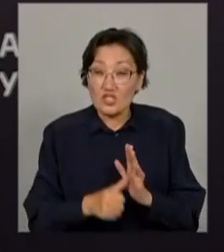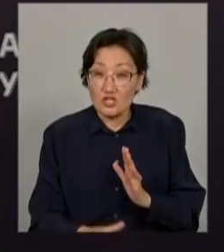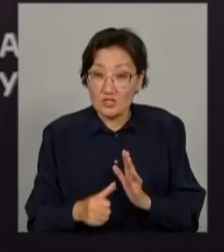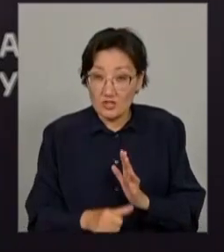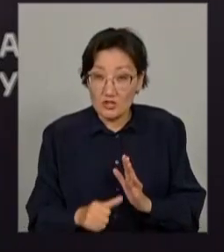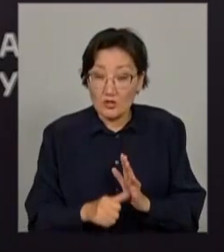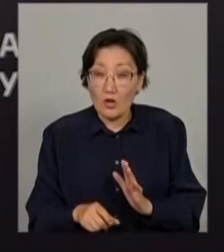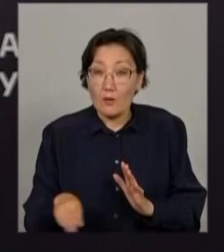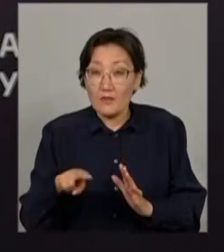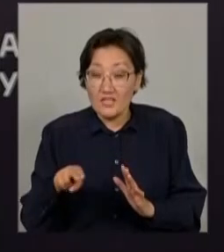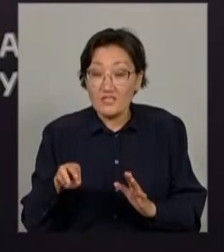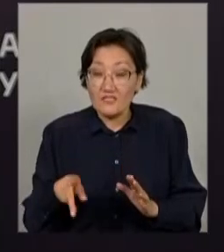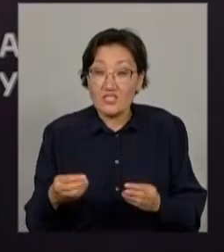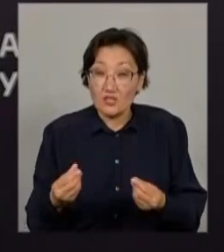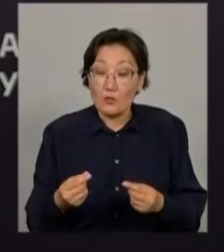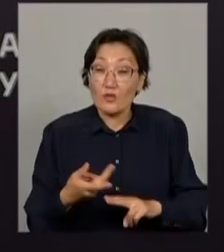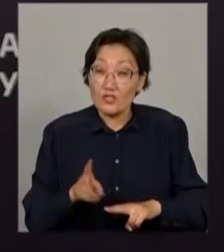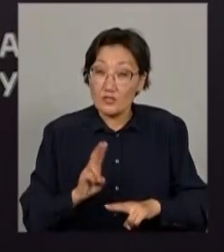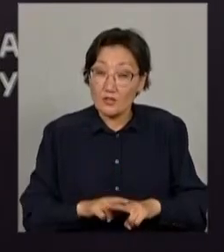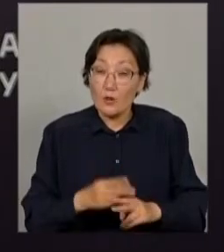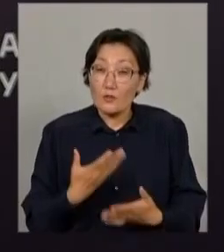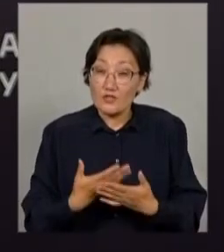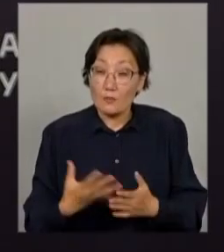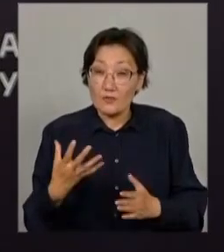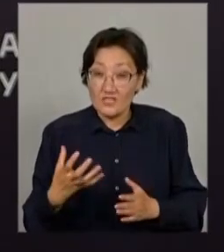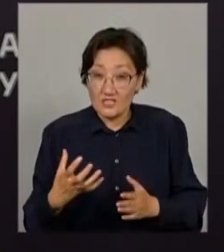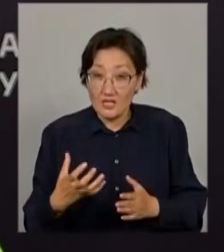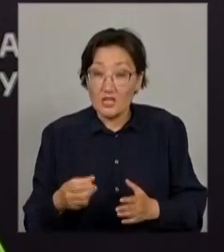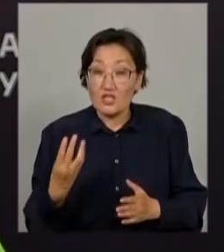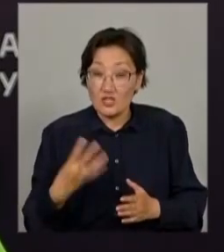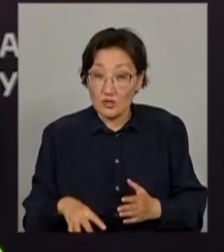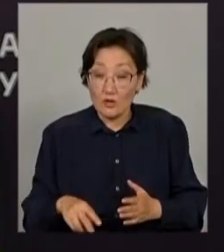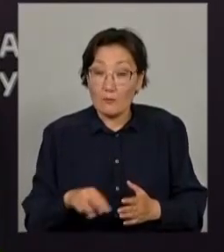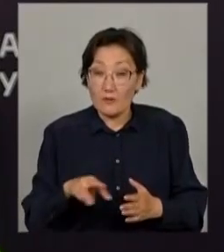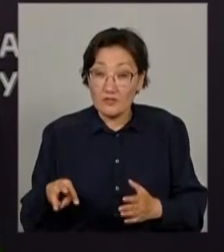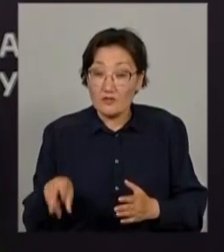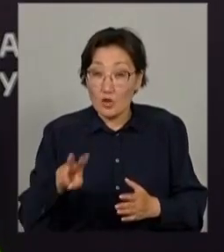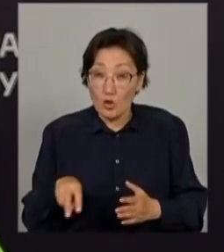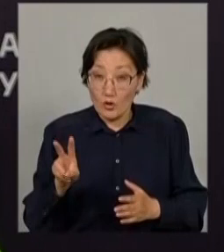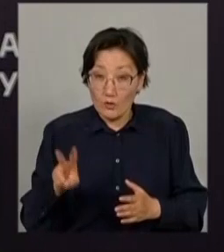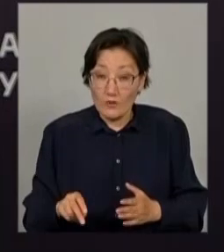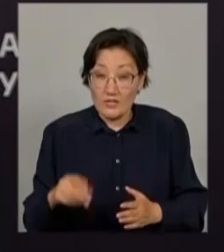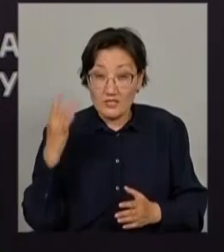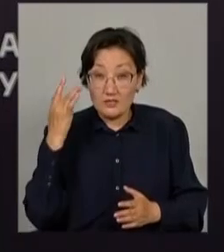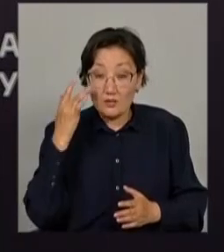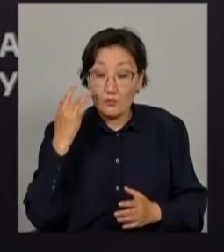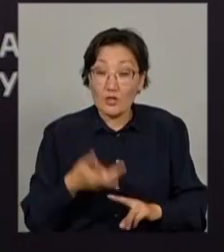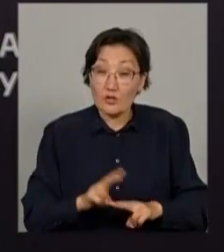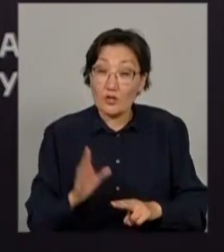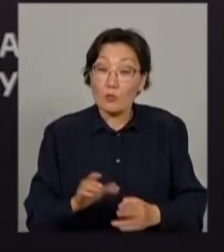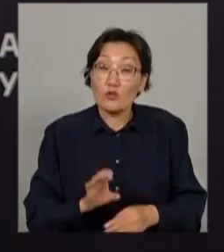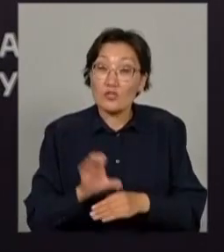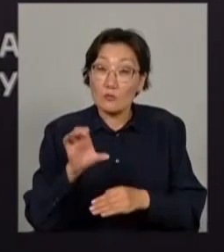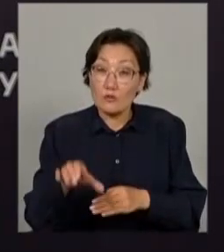760 миллиардов тенге, из которых это порядка 540 миллионов долларов США, которые будут